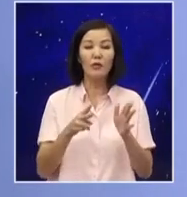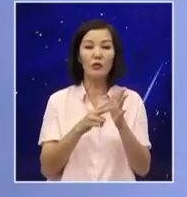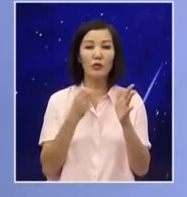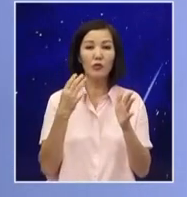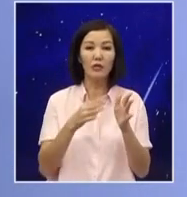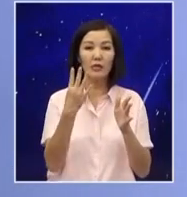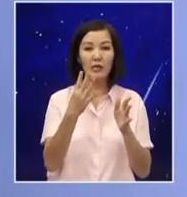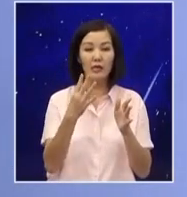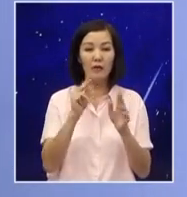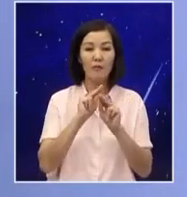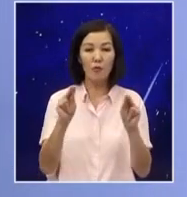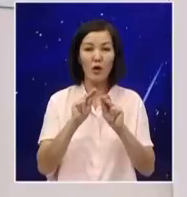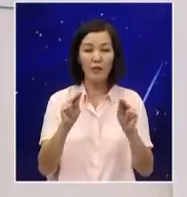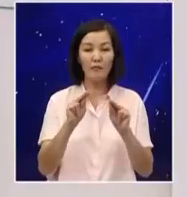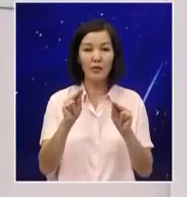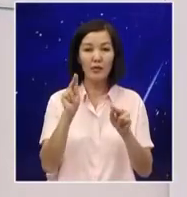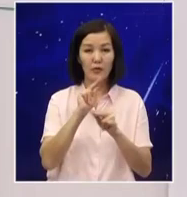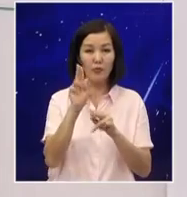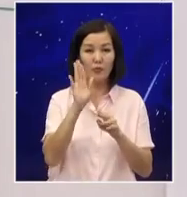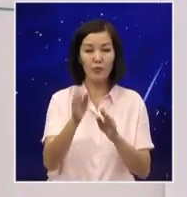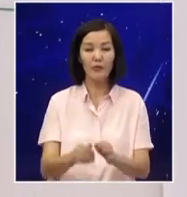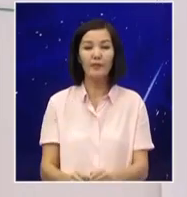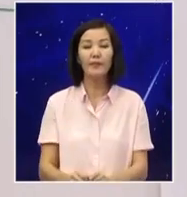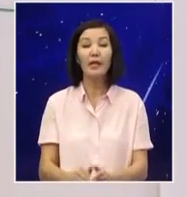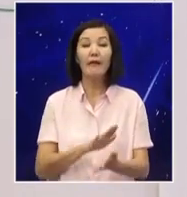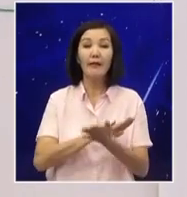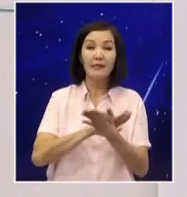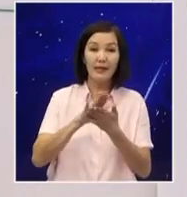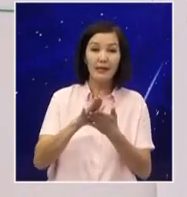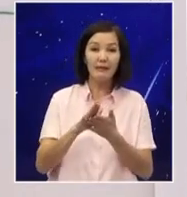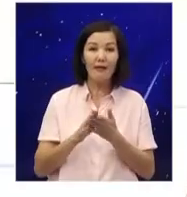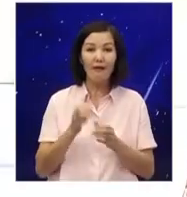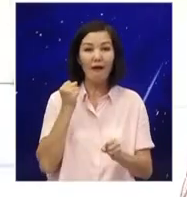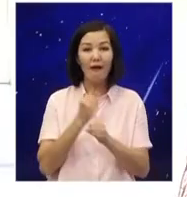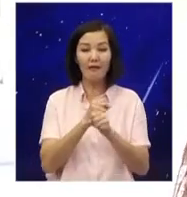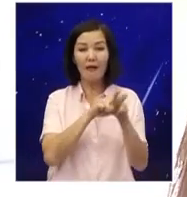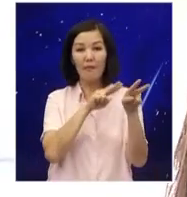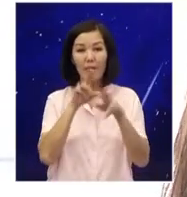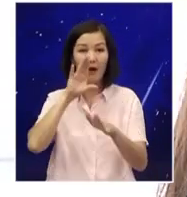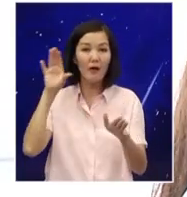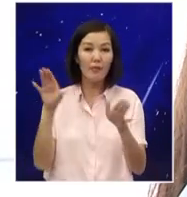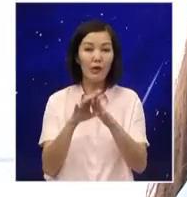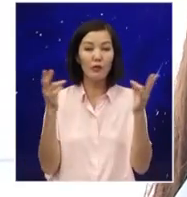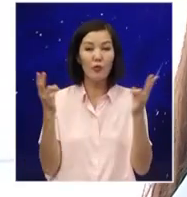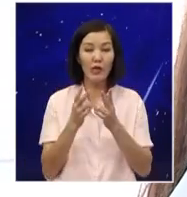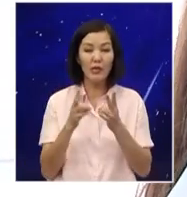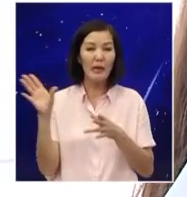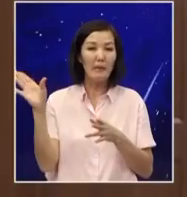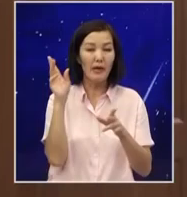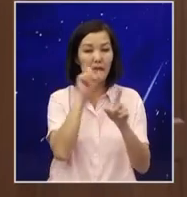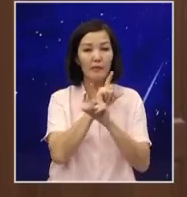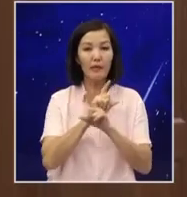1742 мұғалім сабақ береді. Санитарлық нормаларды қатаң сақтау жаңа оқу жылындағы басты міндет. Алакөл ауданындағы барлық